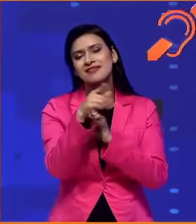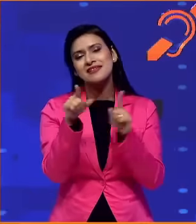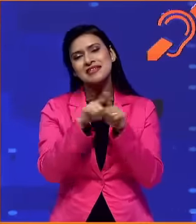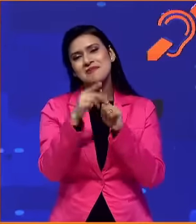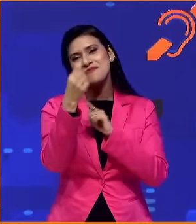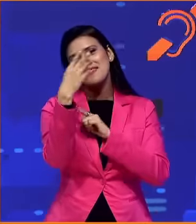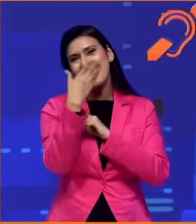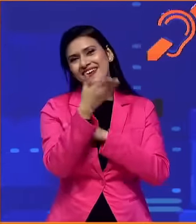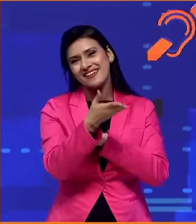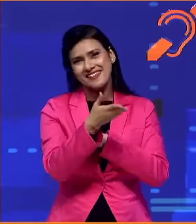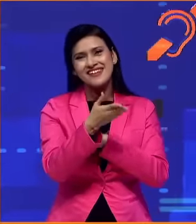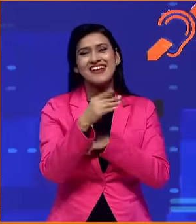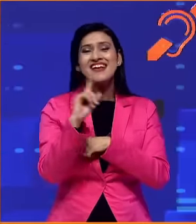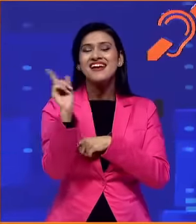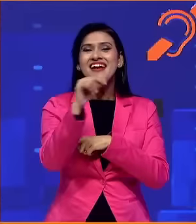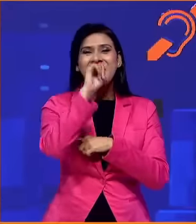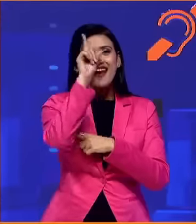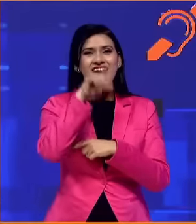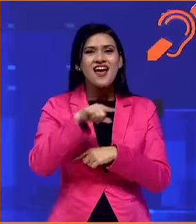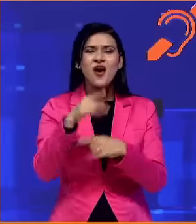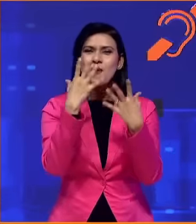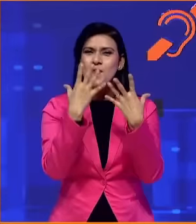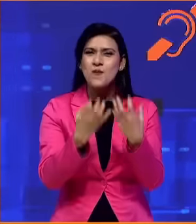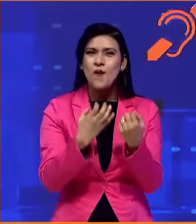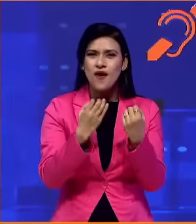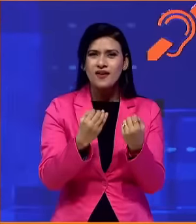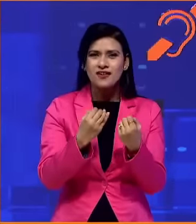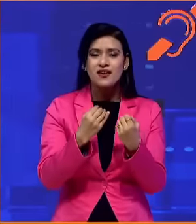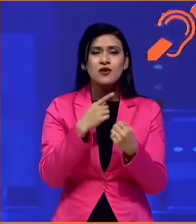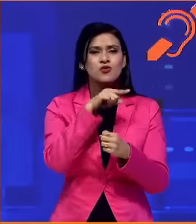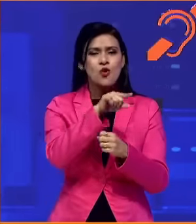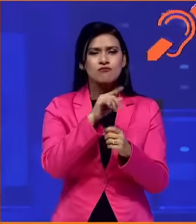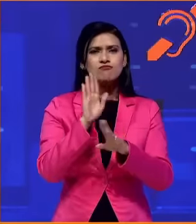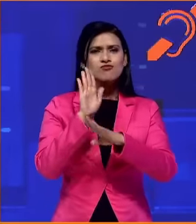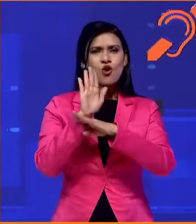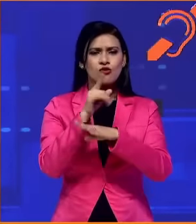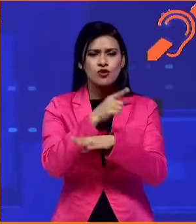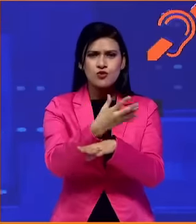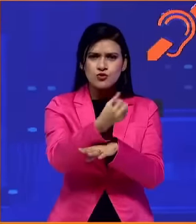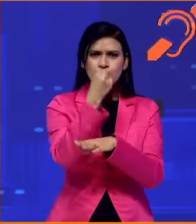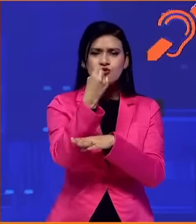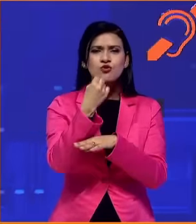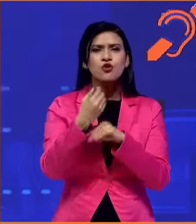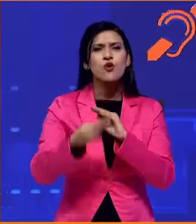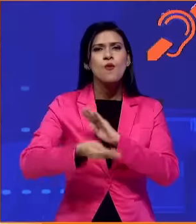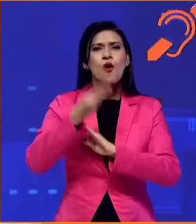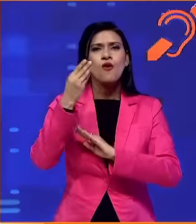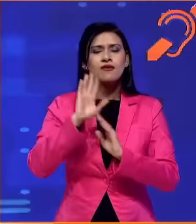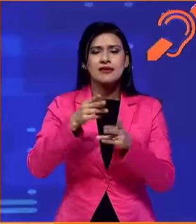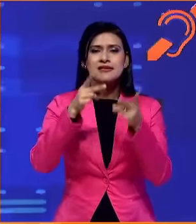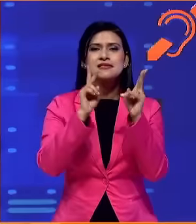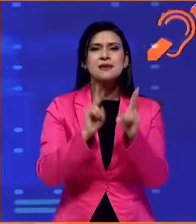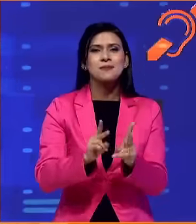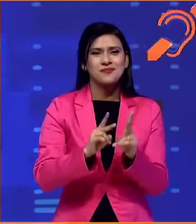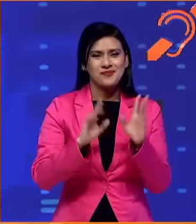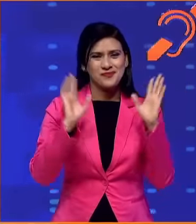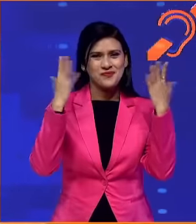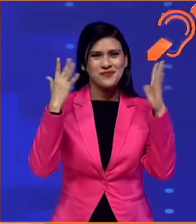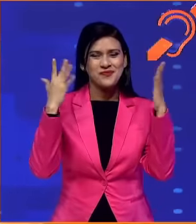राष्ट्रको आशाहैकिआप लोकतंत्रऔरविपक्षकोमजबूतकरेंगेऔर इसपरअडिगरहेंगे।